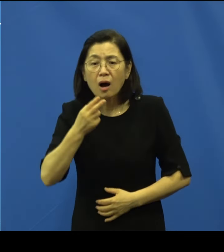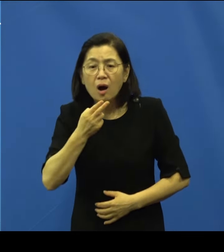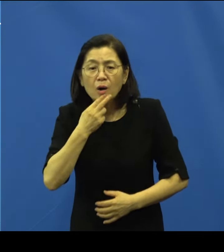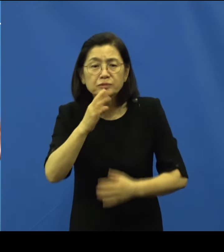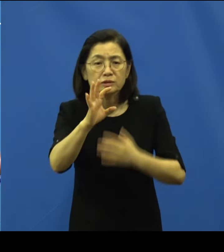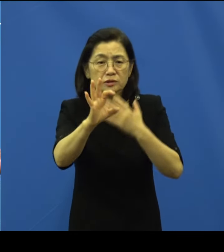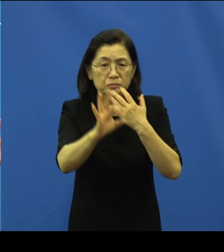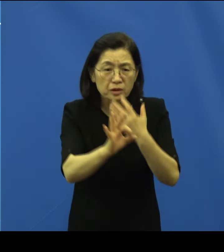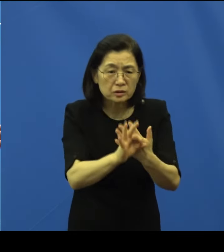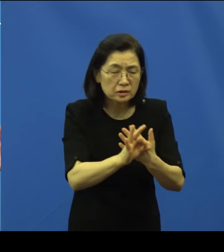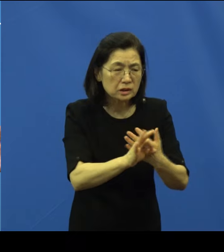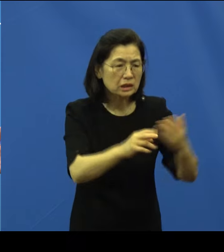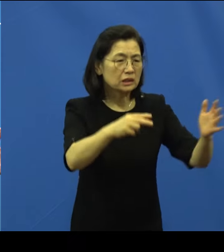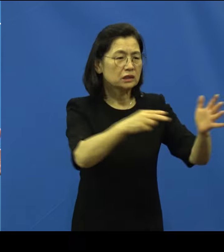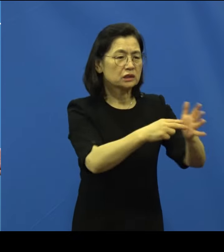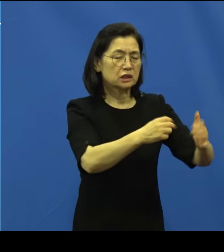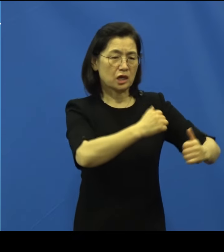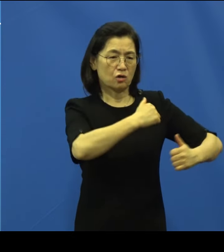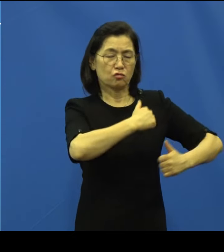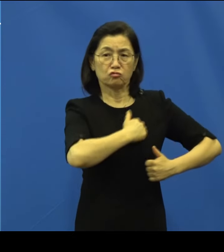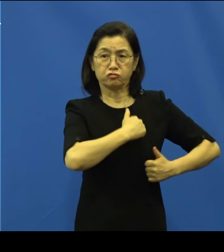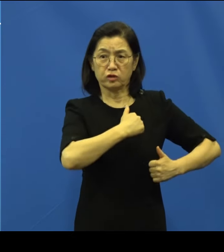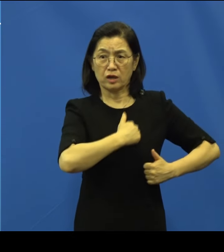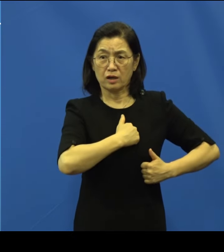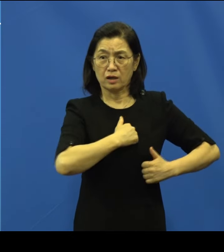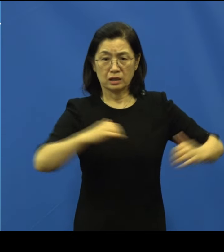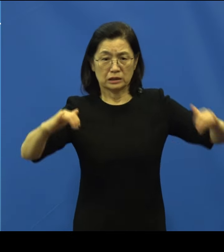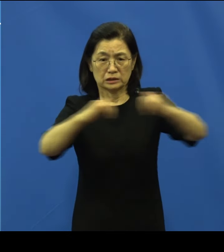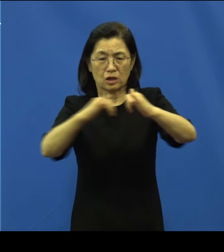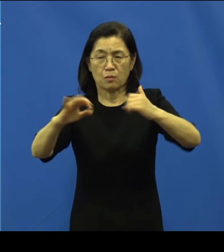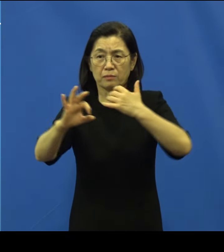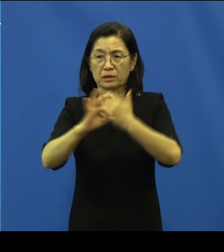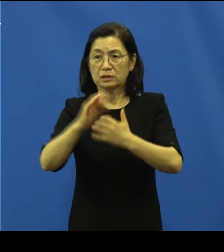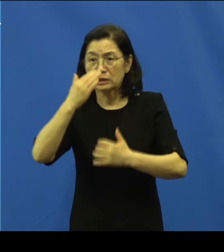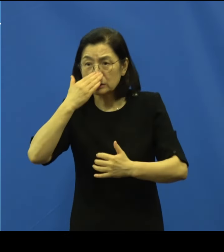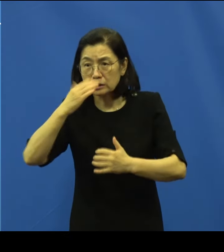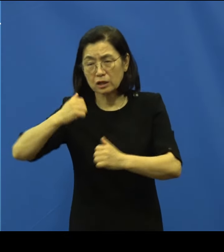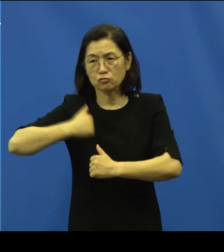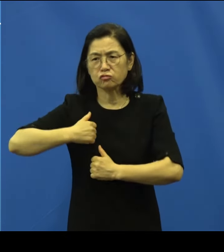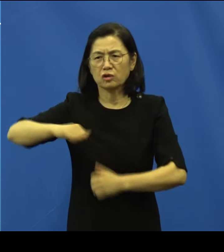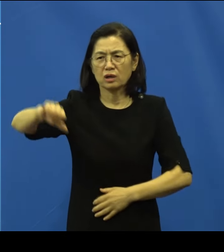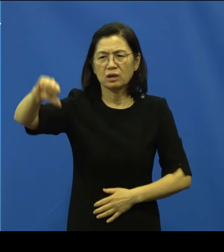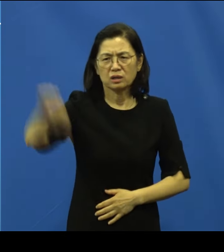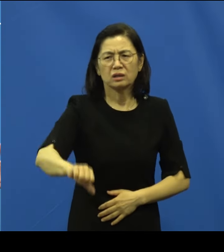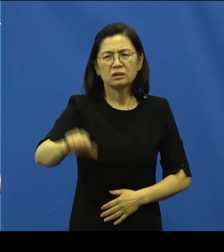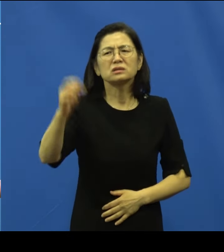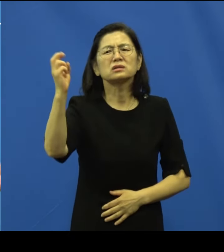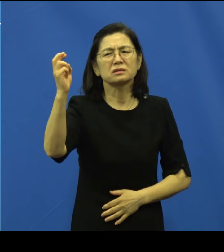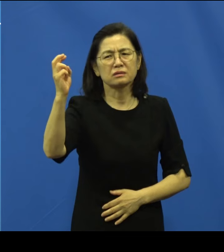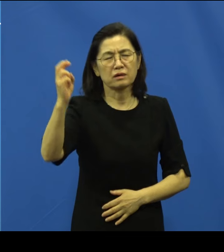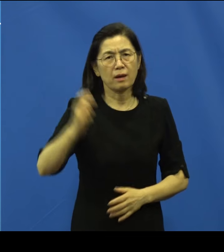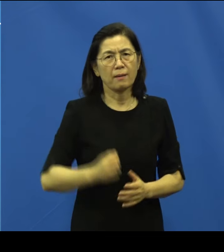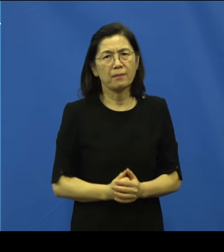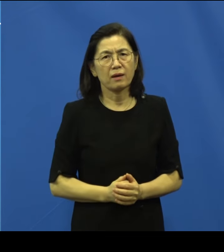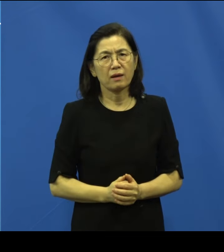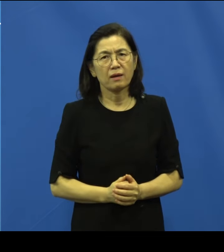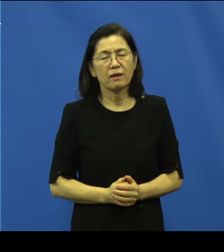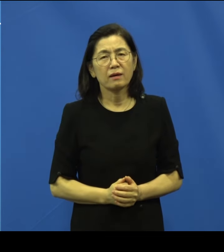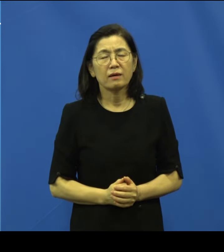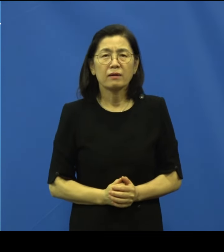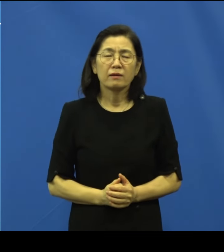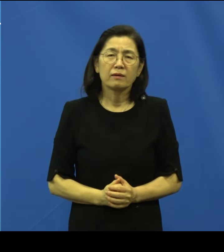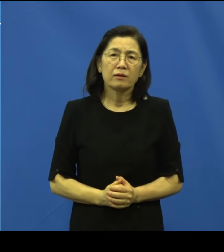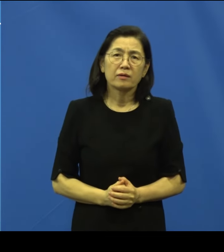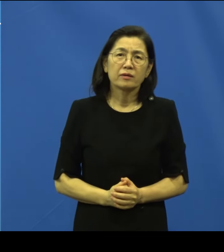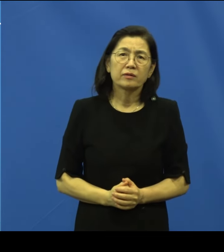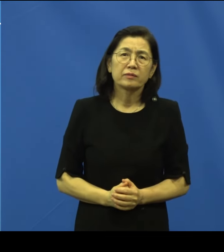아람은 매복해놓고 딱 진을 치고 있는데 모르면 그냥 안으로 들어가는 거잖아요. 적진 안으로 들어가는. 그러면 사로잡혀 끝나는